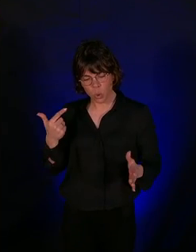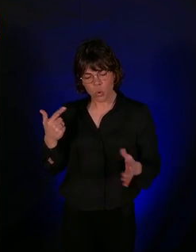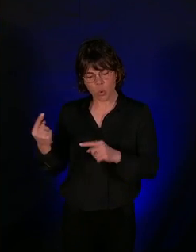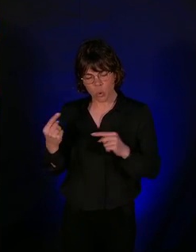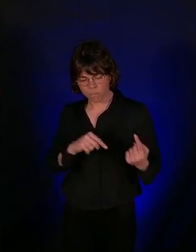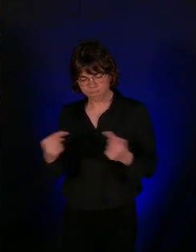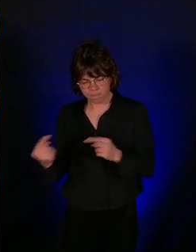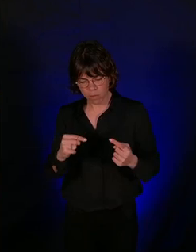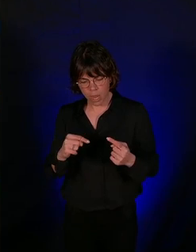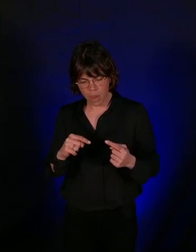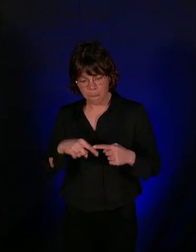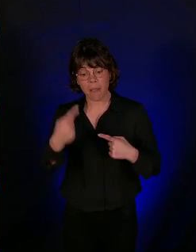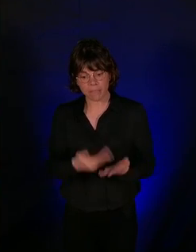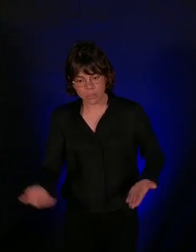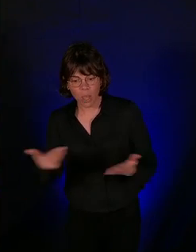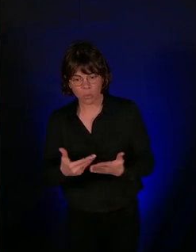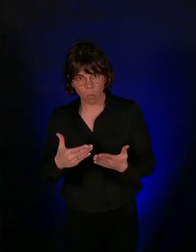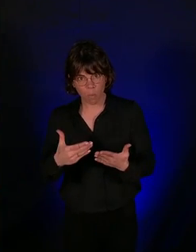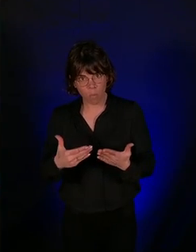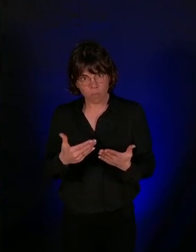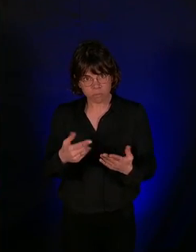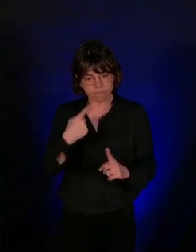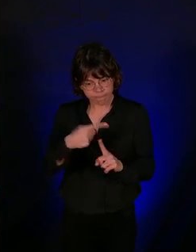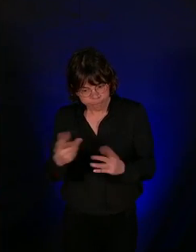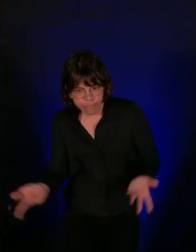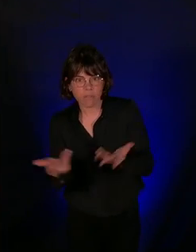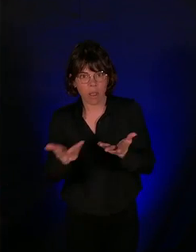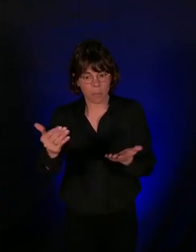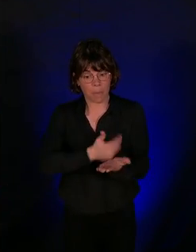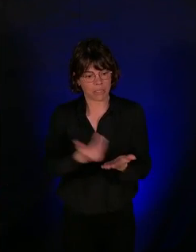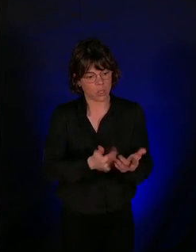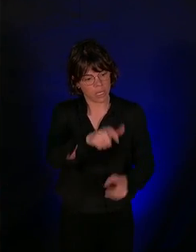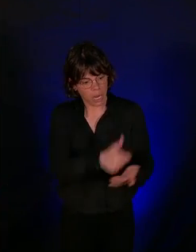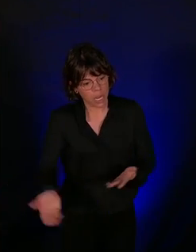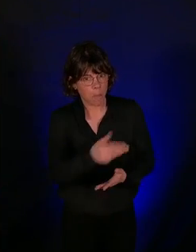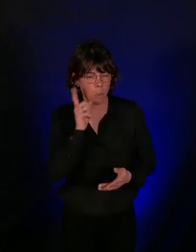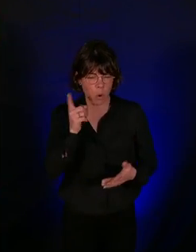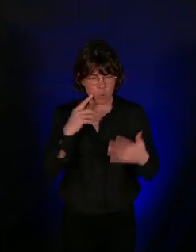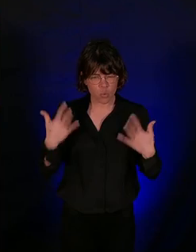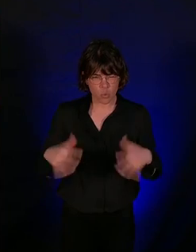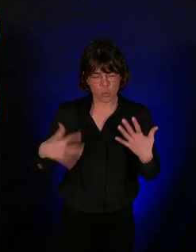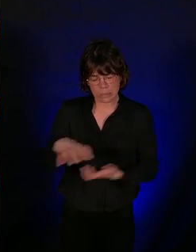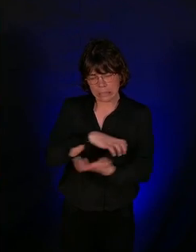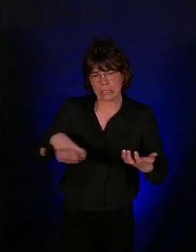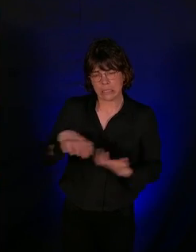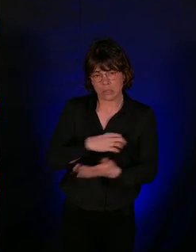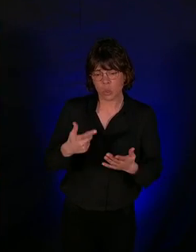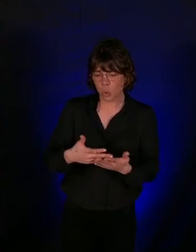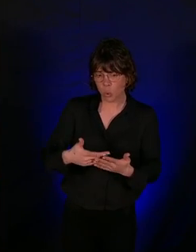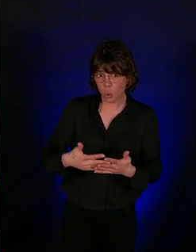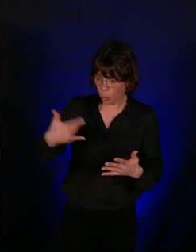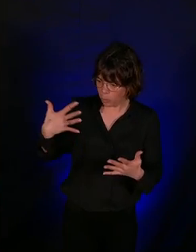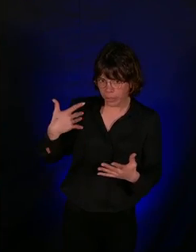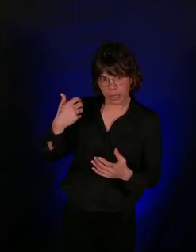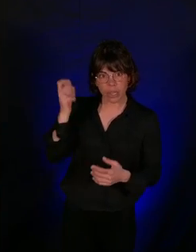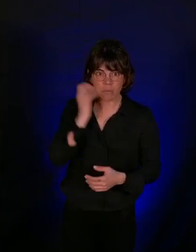et de trouver une issue favorable pour les salariés dans cette négociation sous tension depuis même si ce n'est pas toujours facile